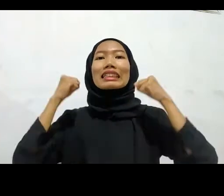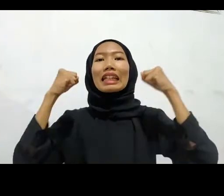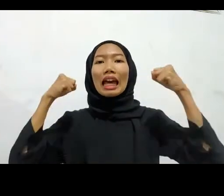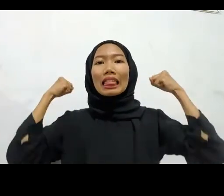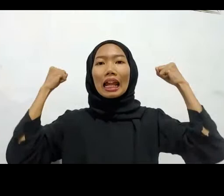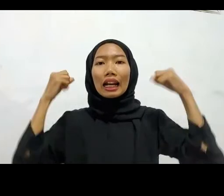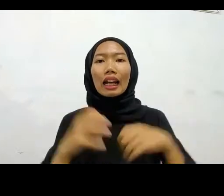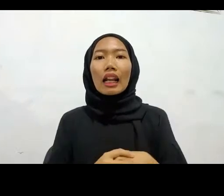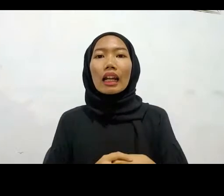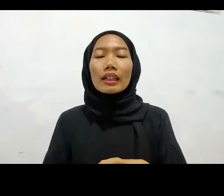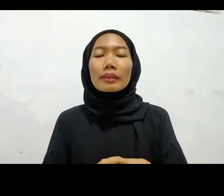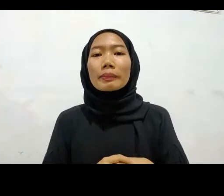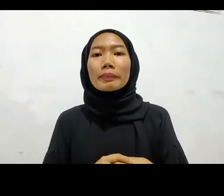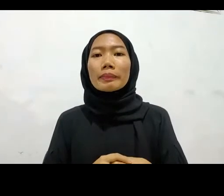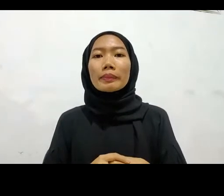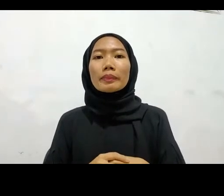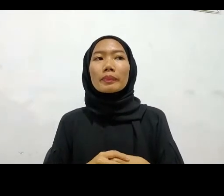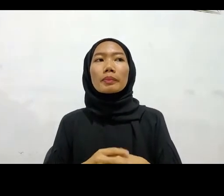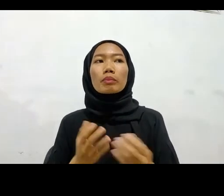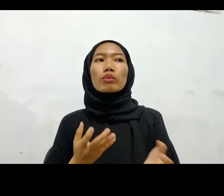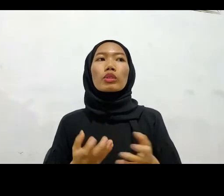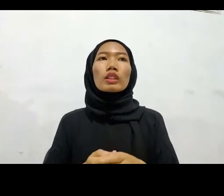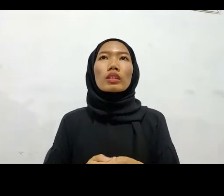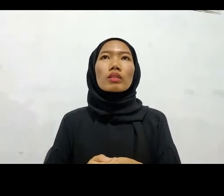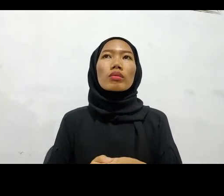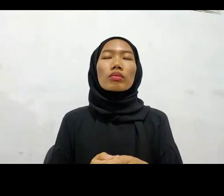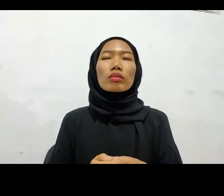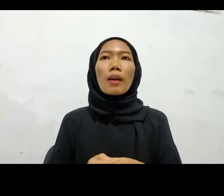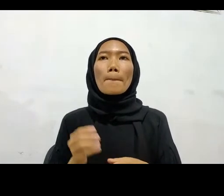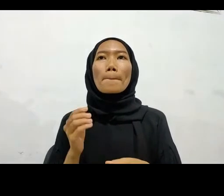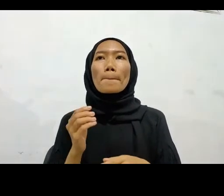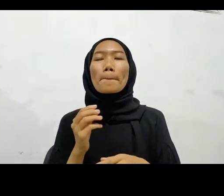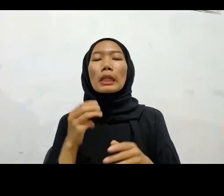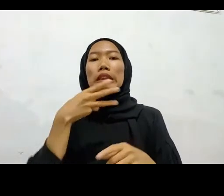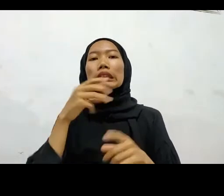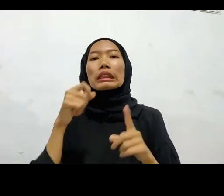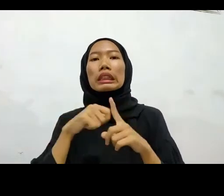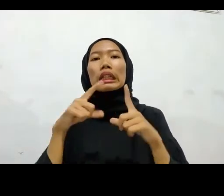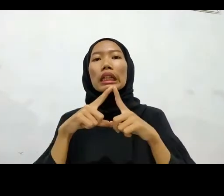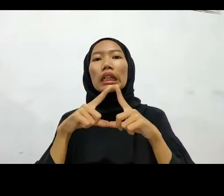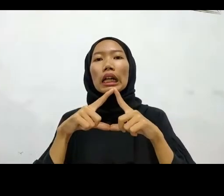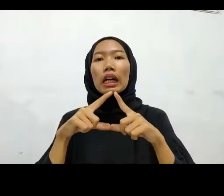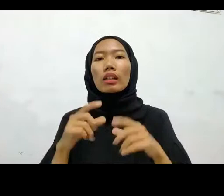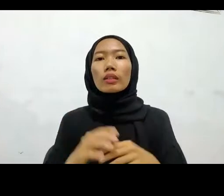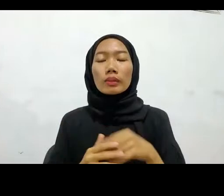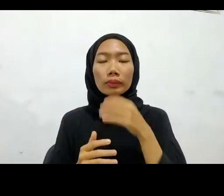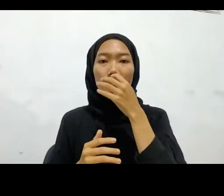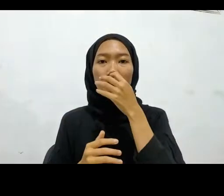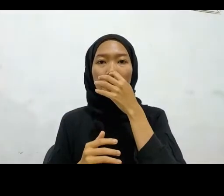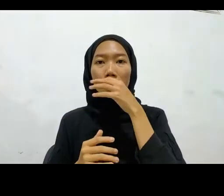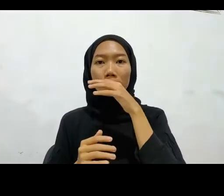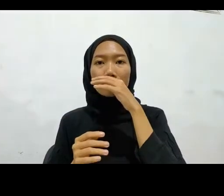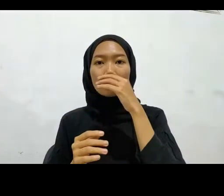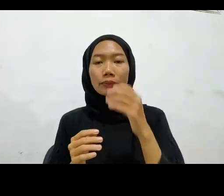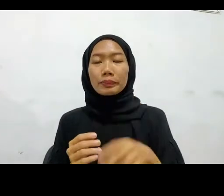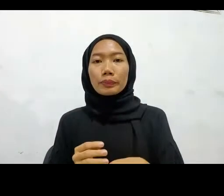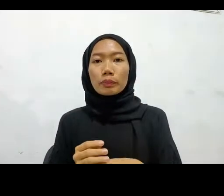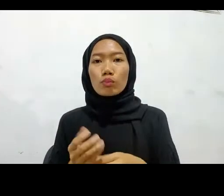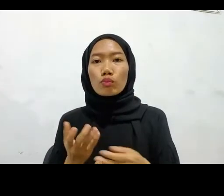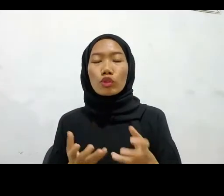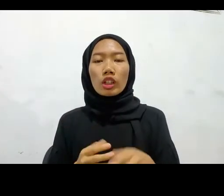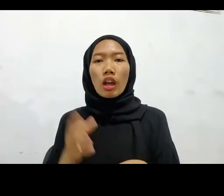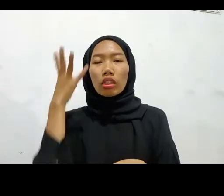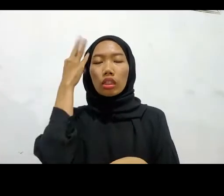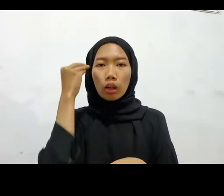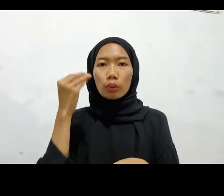kenal dan kembali berjumpa di acara ini. Dan mungkin Mas Eka yang di atas mungkin juga bisa